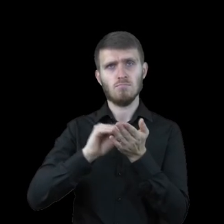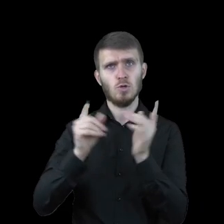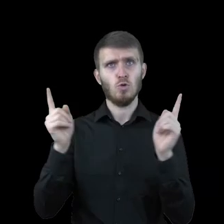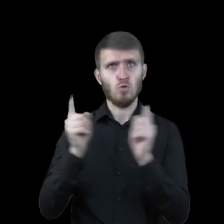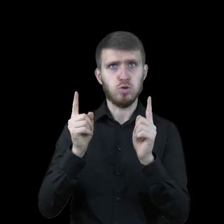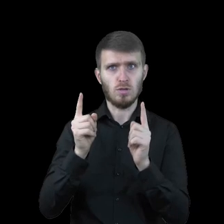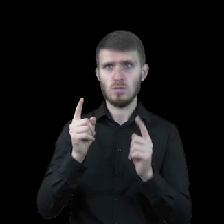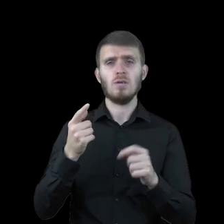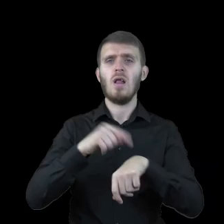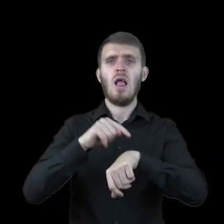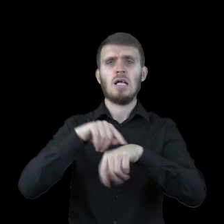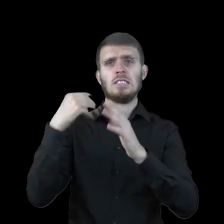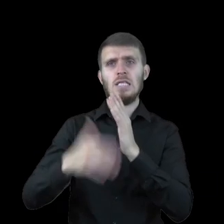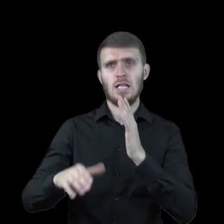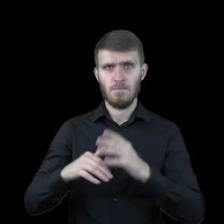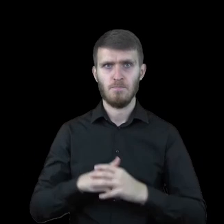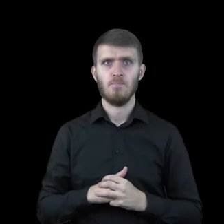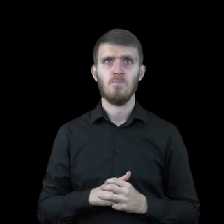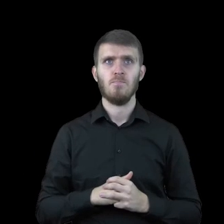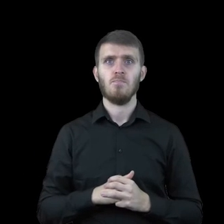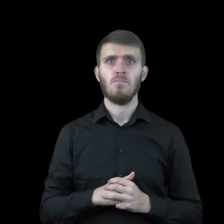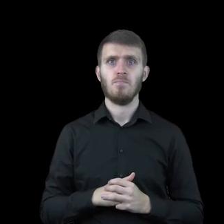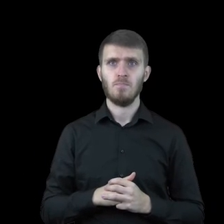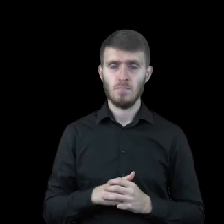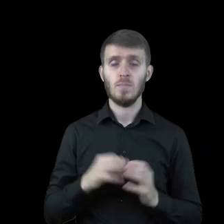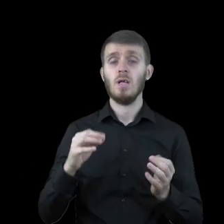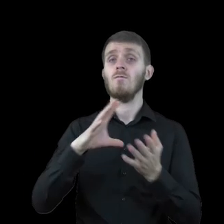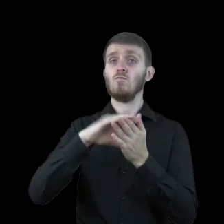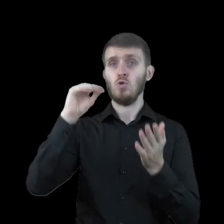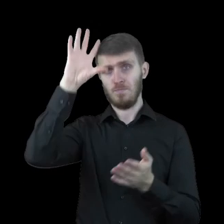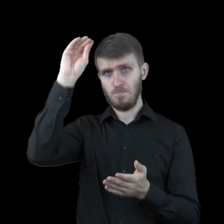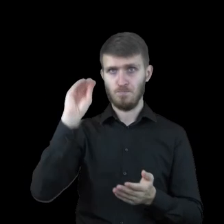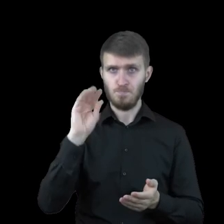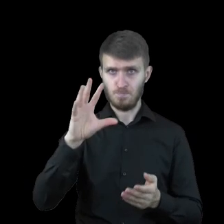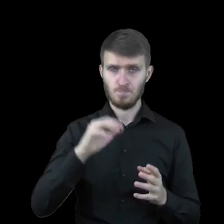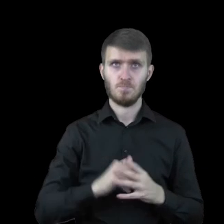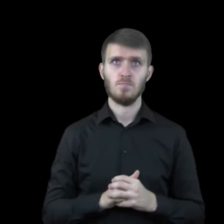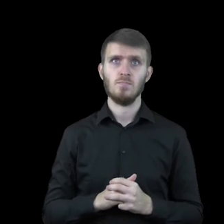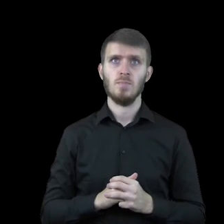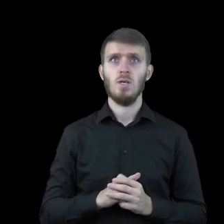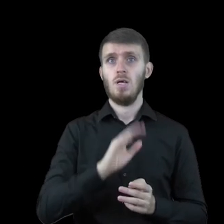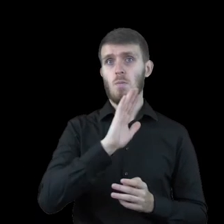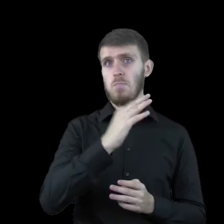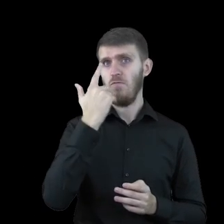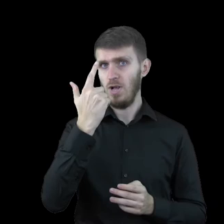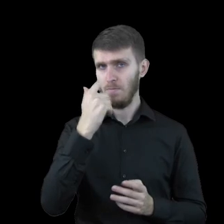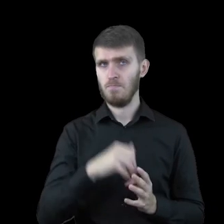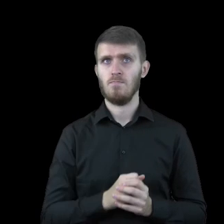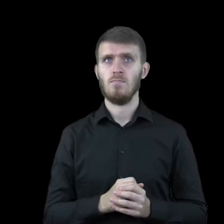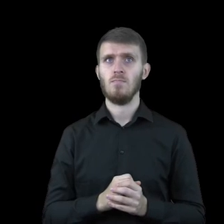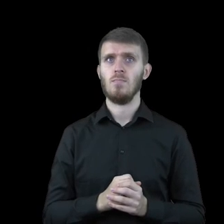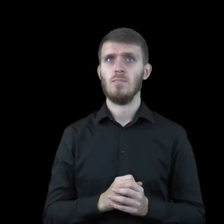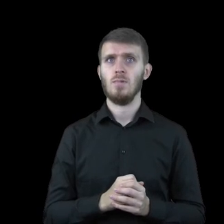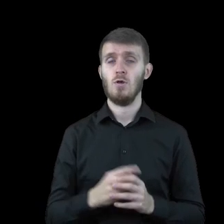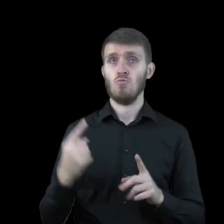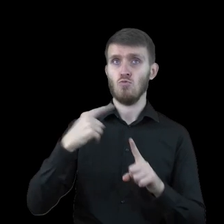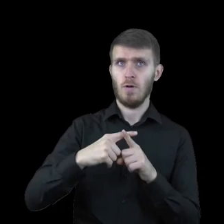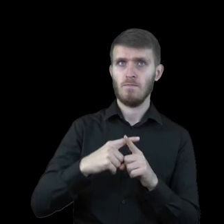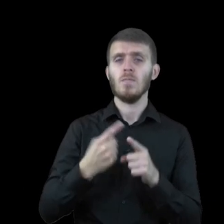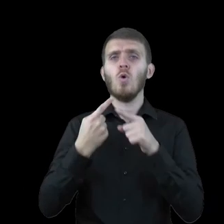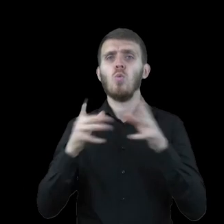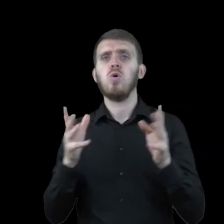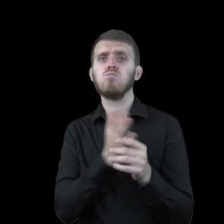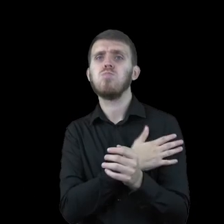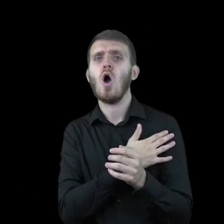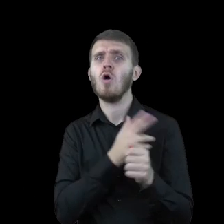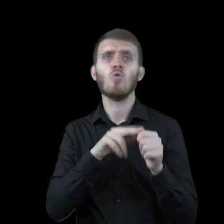Przeciwprostokątna. Ja już nie zapiszę. Zapiszę to jako skrót, żeby nie tracić czasu. I korzystamy z naszego twierdzenia. I będziemy